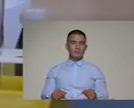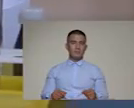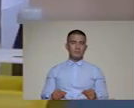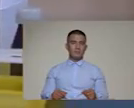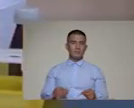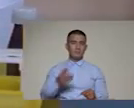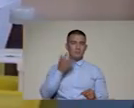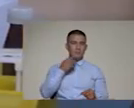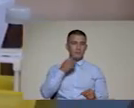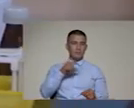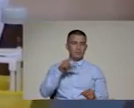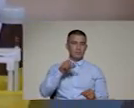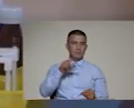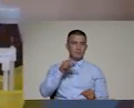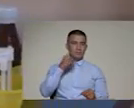Pipetka bilan tortib,